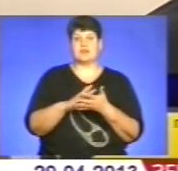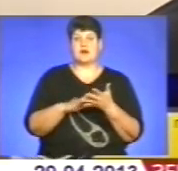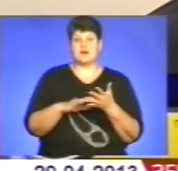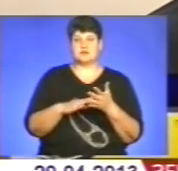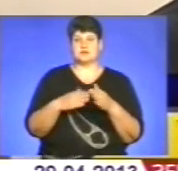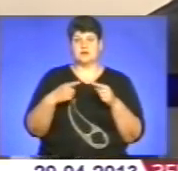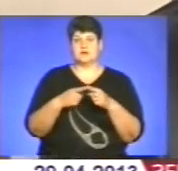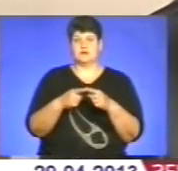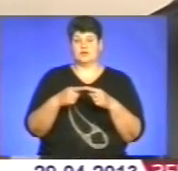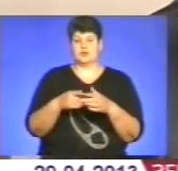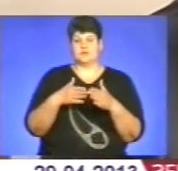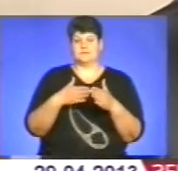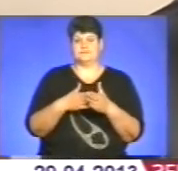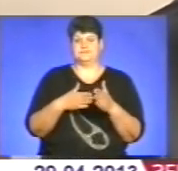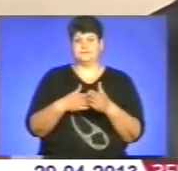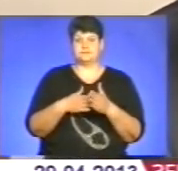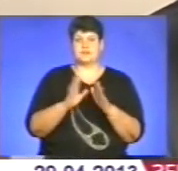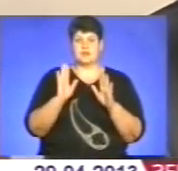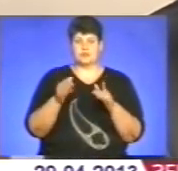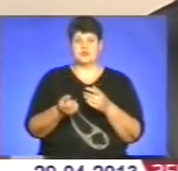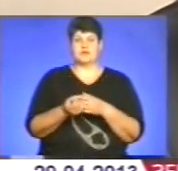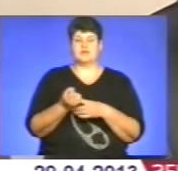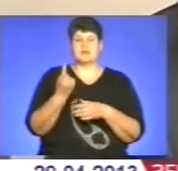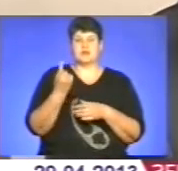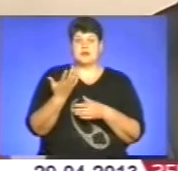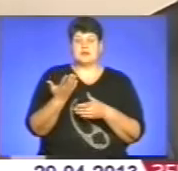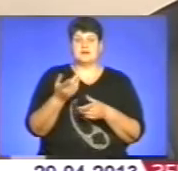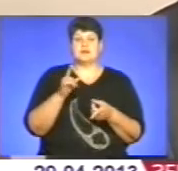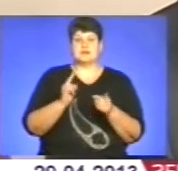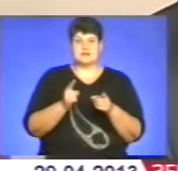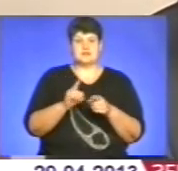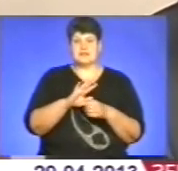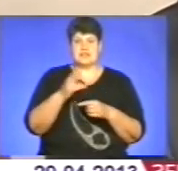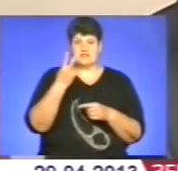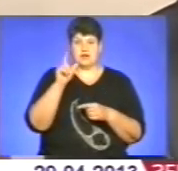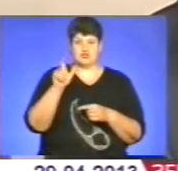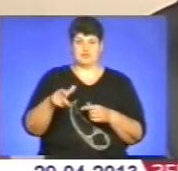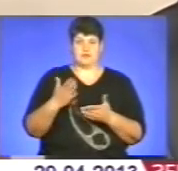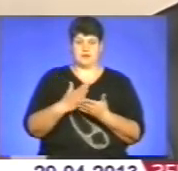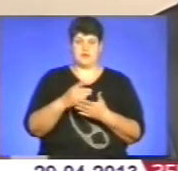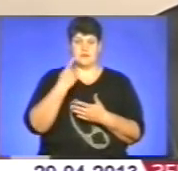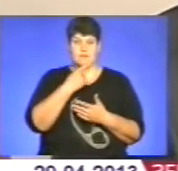кут. І буде викликати, дійсно, тут же ж не про два чоловіка йде мова, тут йде мова про